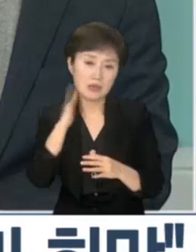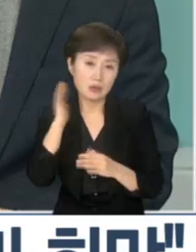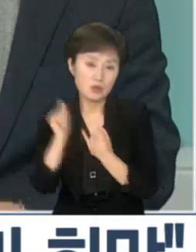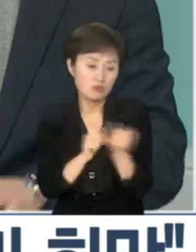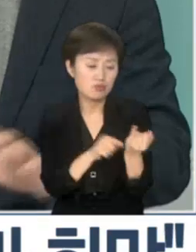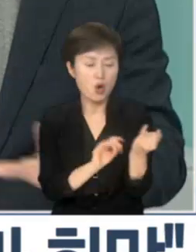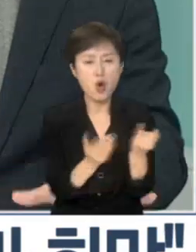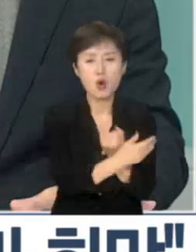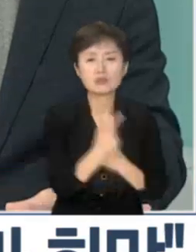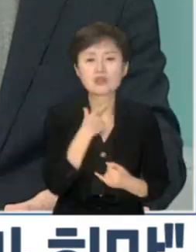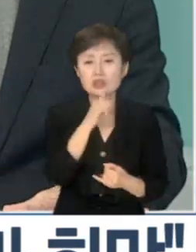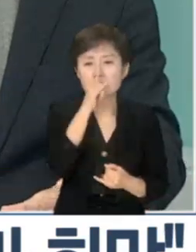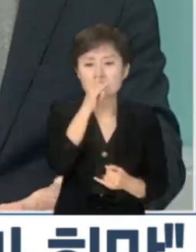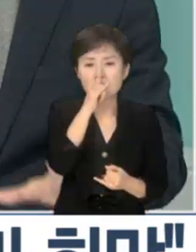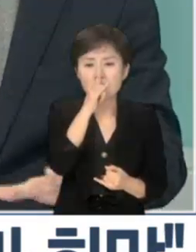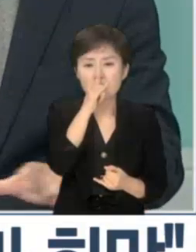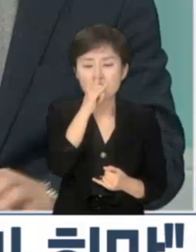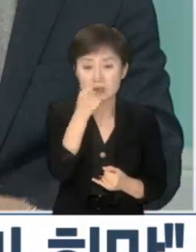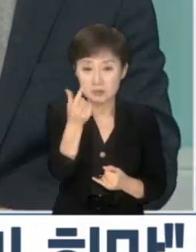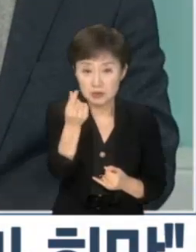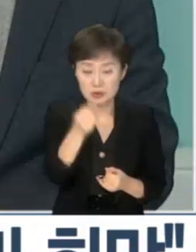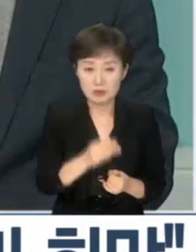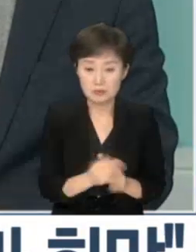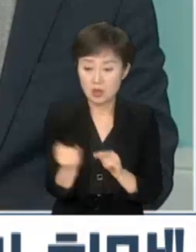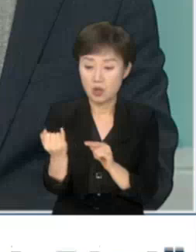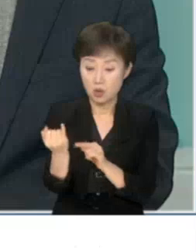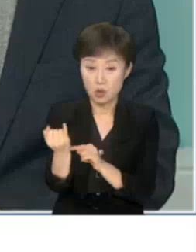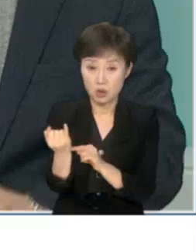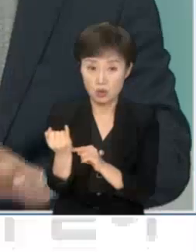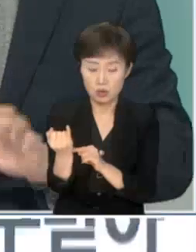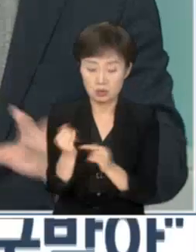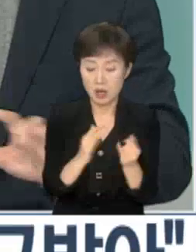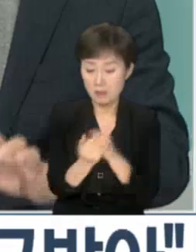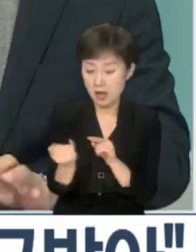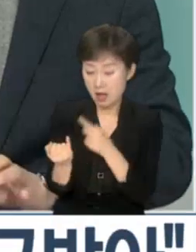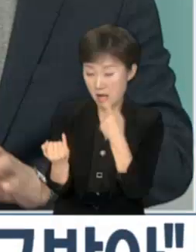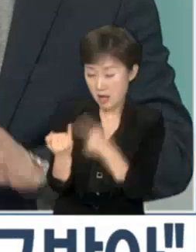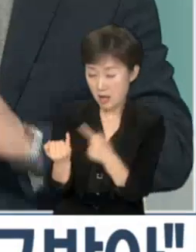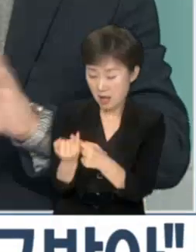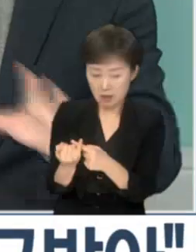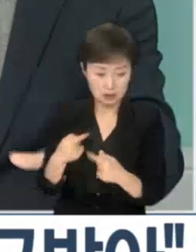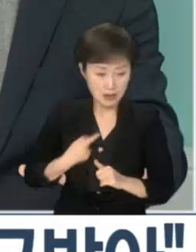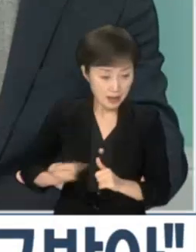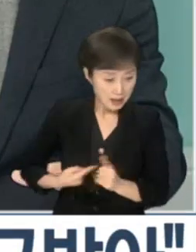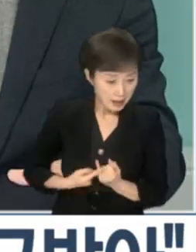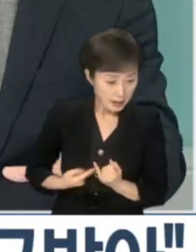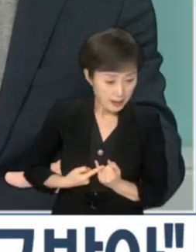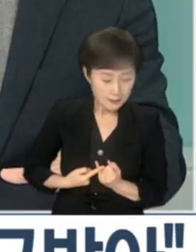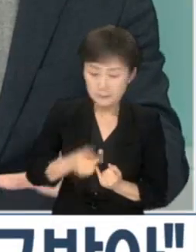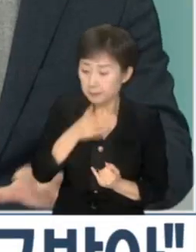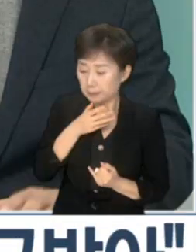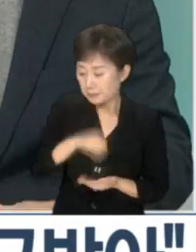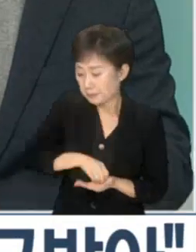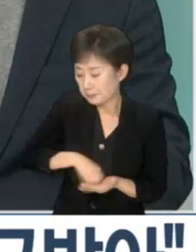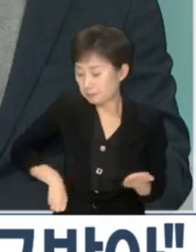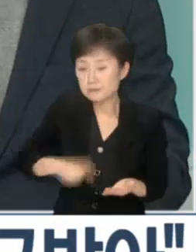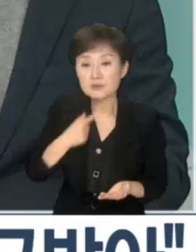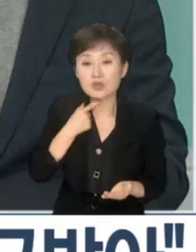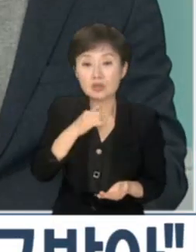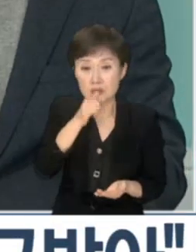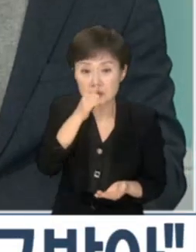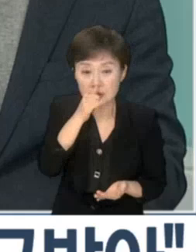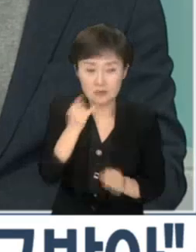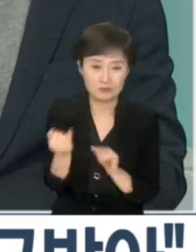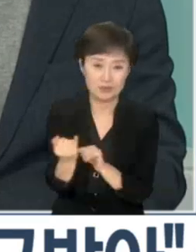생겼잖아요. 그거에 대해서 대리 사과를 했어요. 이분이. 그런데 그거에 대해서 비판이 끊이지 않자 사퇴했습니다. 공동선대위원장에서.